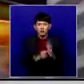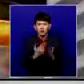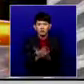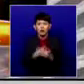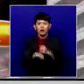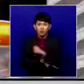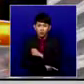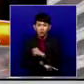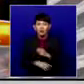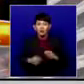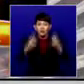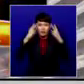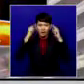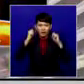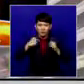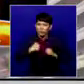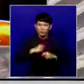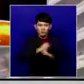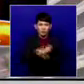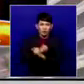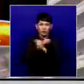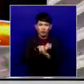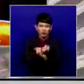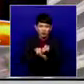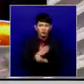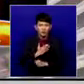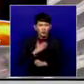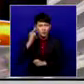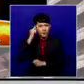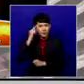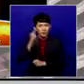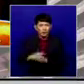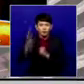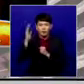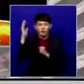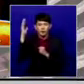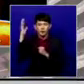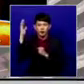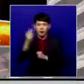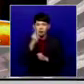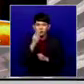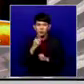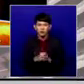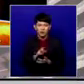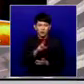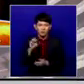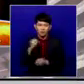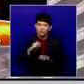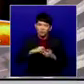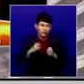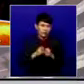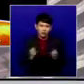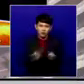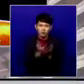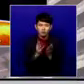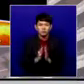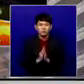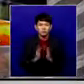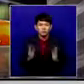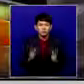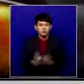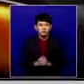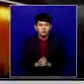กก็ท่านก็ต่อต้านอยู่แล้วแล้วก็ผมเห็นว่าคนที่อภิปรายในเรื่องนี้นี่มันทำให้สภาเสียหายขอบคุณครับท่านประธานครับ เรื่